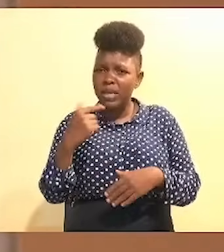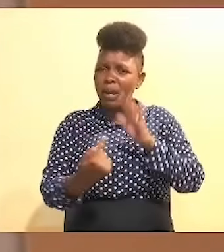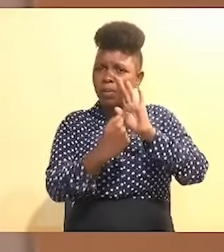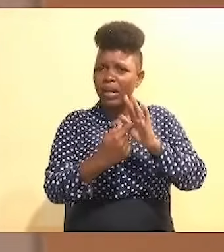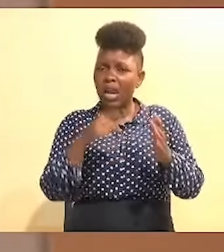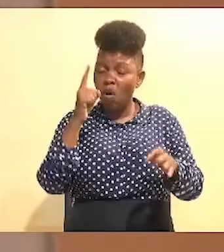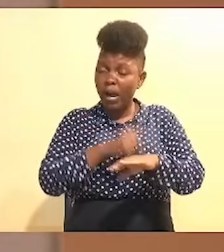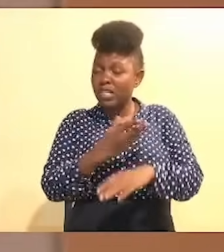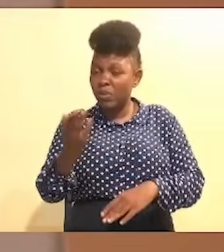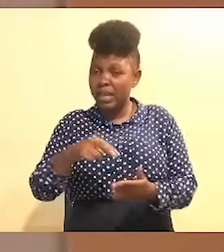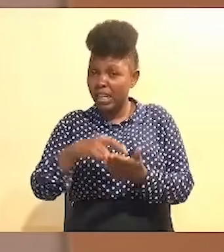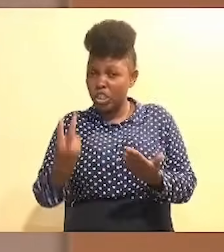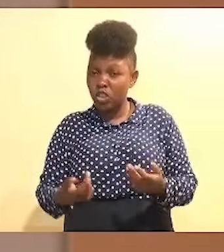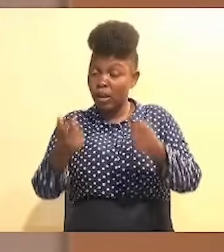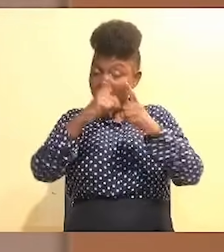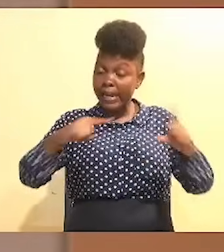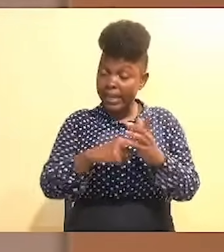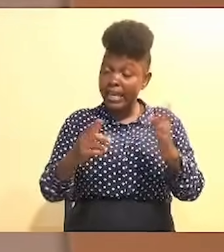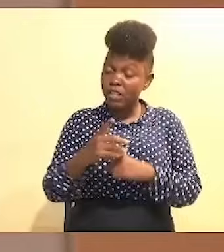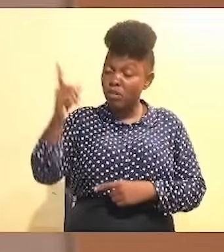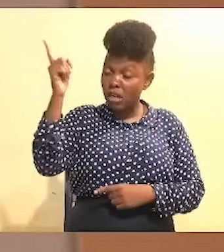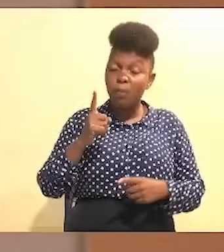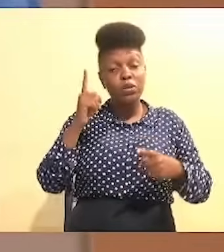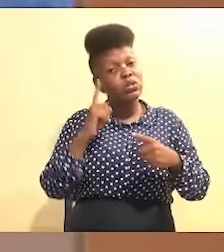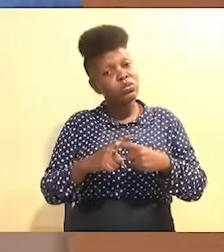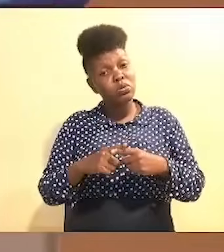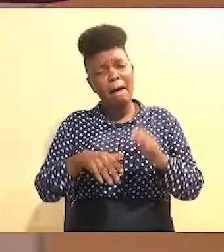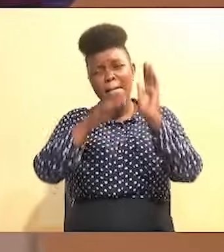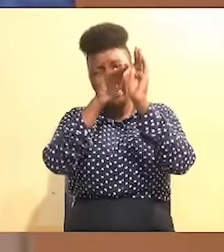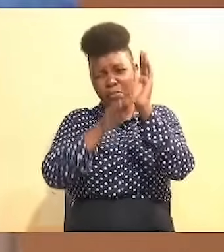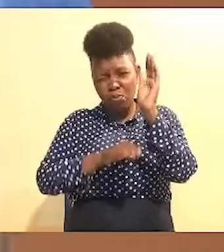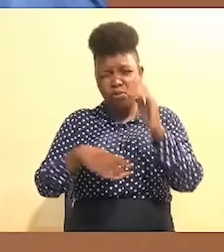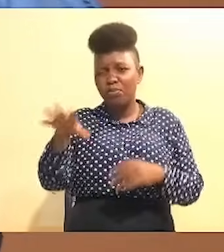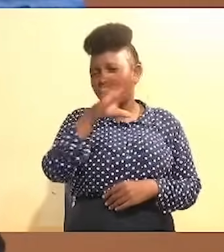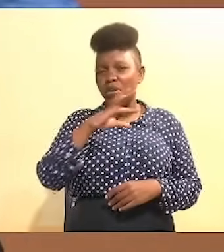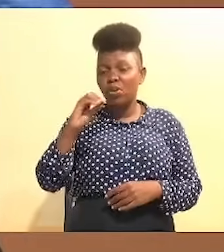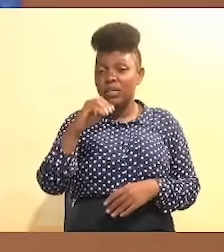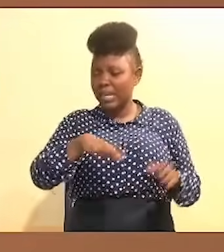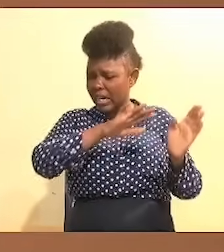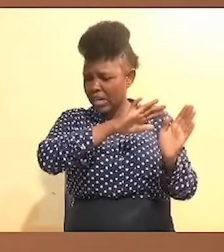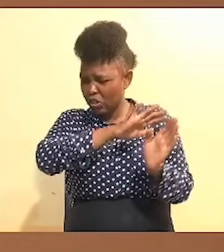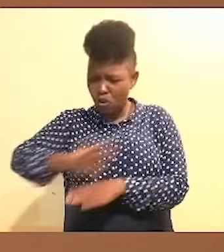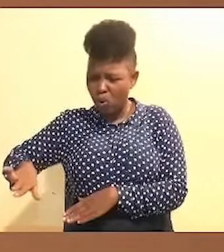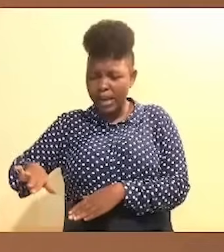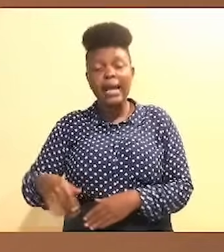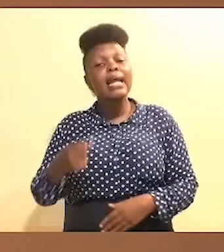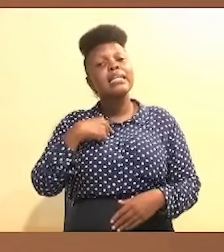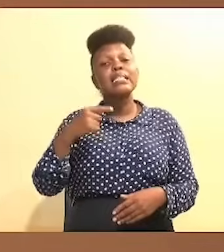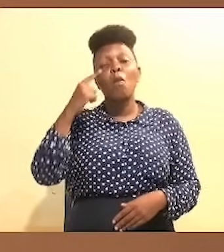ninashindwa. Lakini Yesu atakapokuja tena, mapungufu yote yatatoweka.